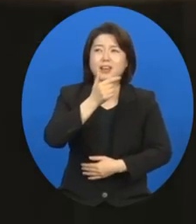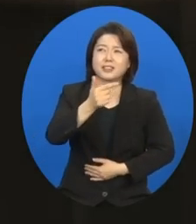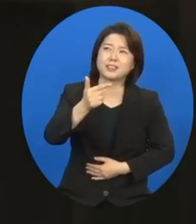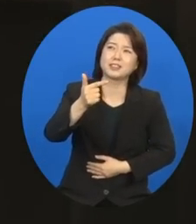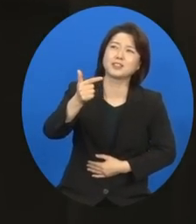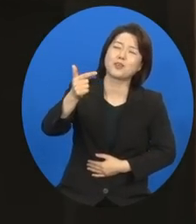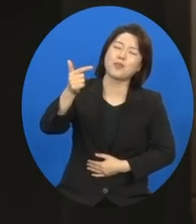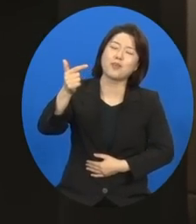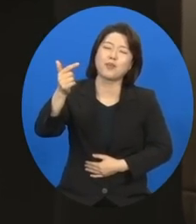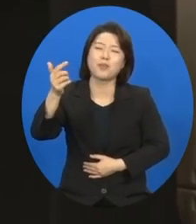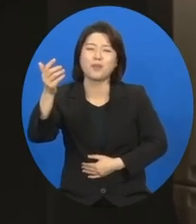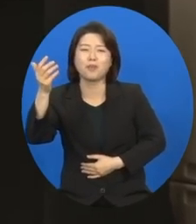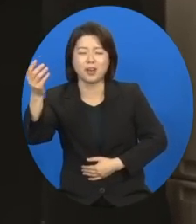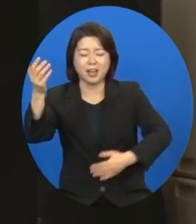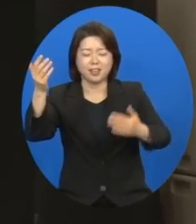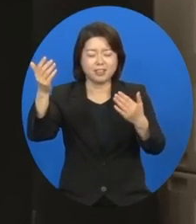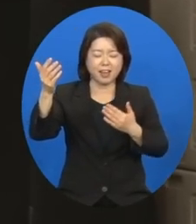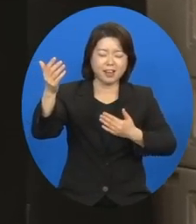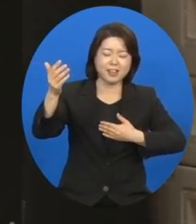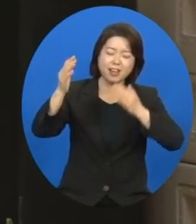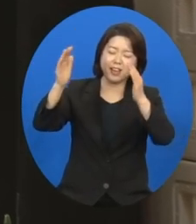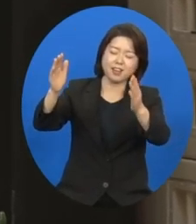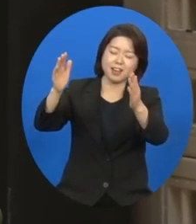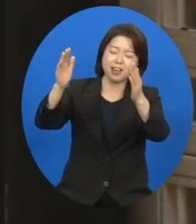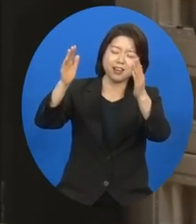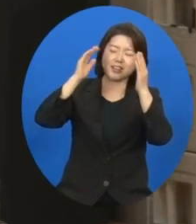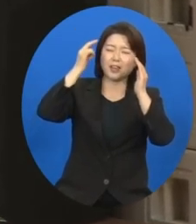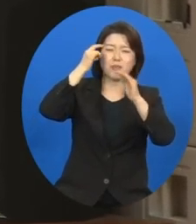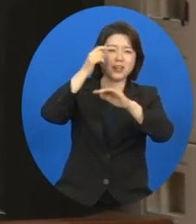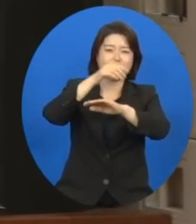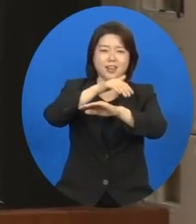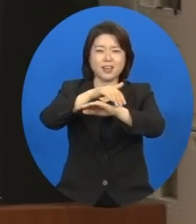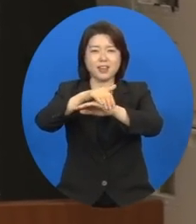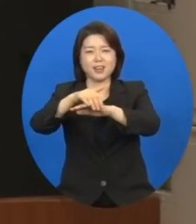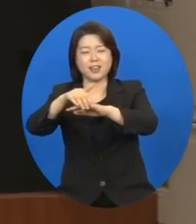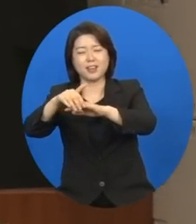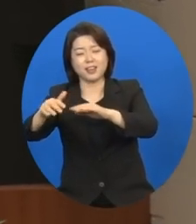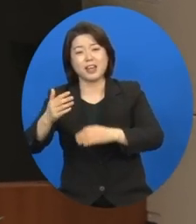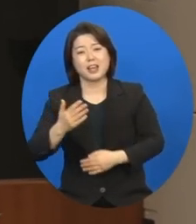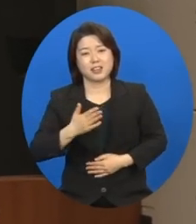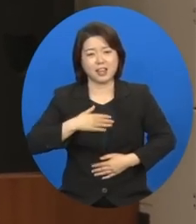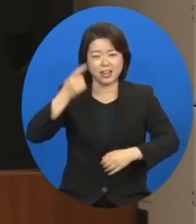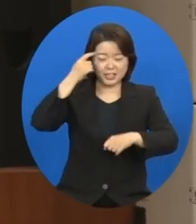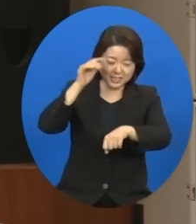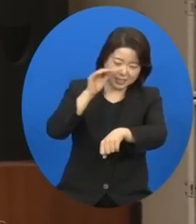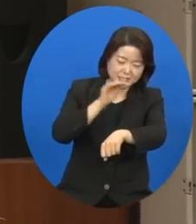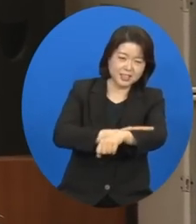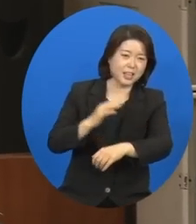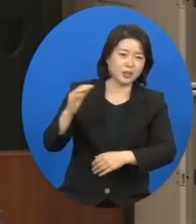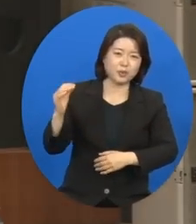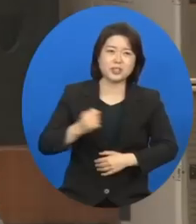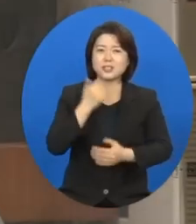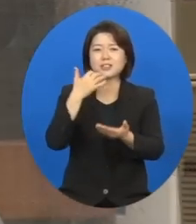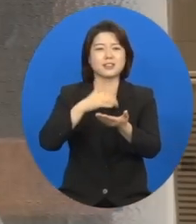생각보다 크고 날 향한 계획 나의 지혜로 측량 못하나.